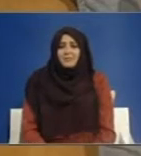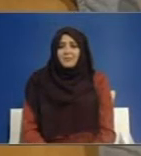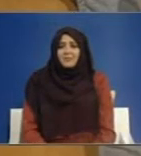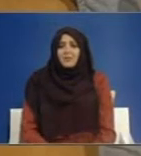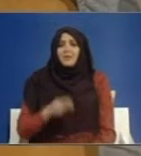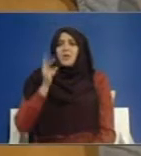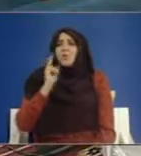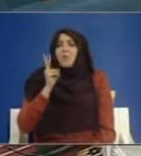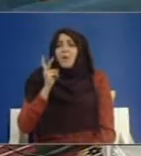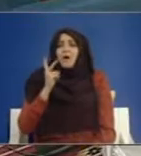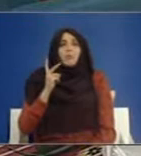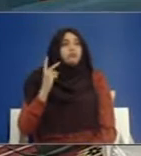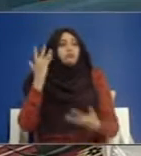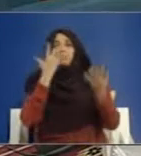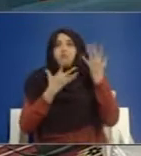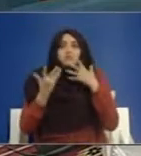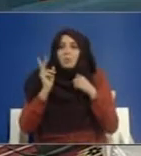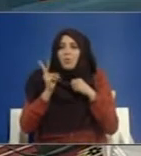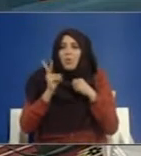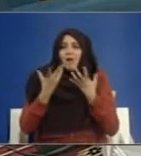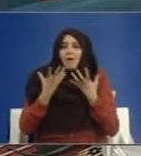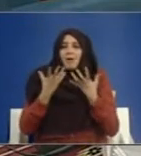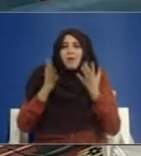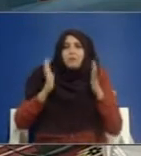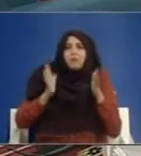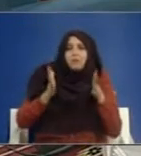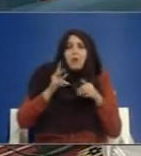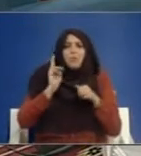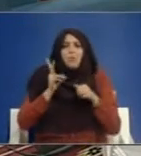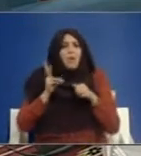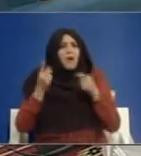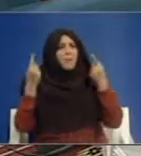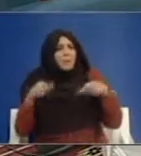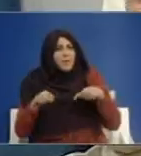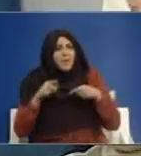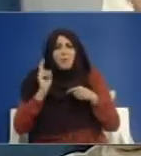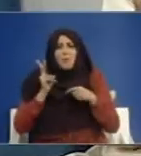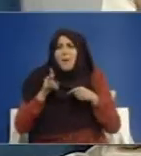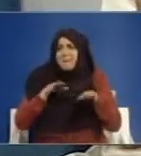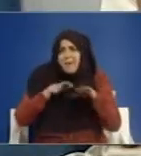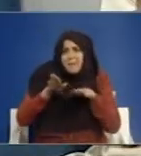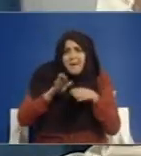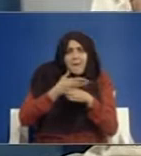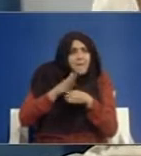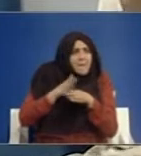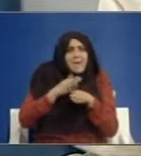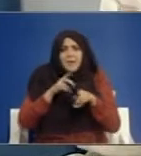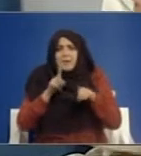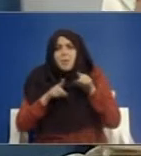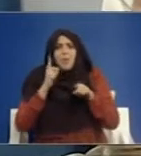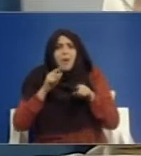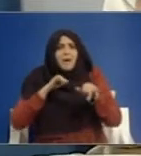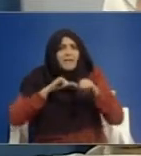فلما الحيرة؟ فلما القلق؟ فلما العداء؟ فلما الكيد؟ فلما